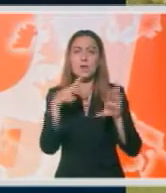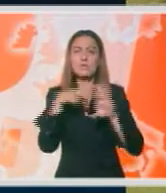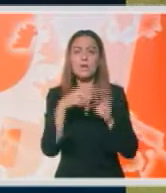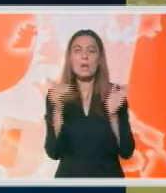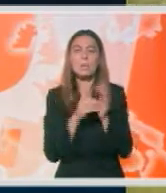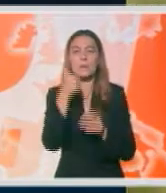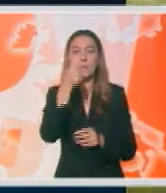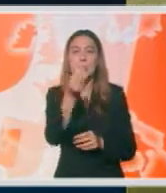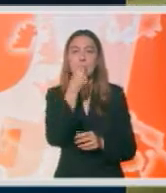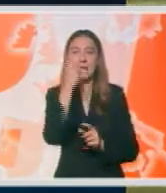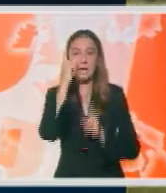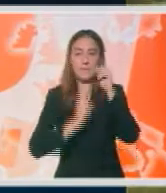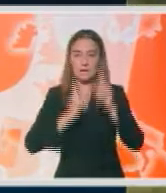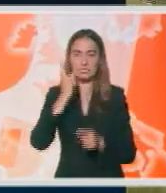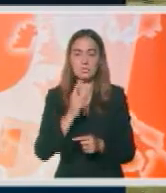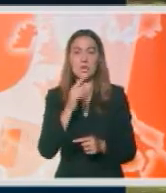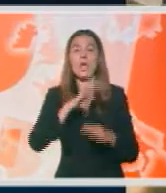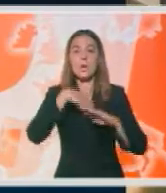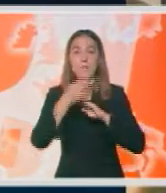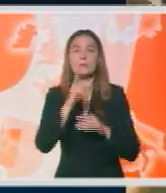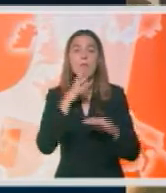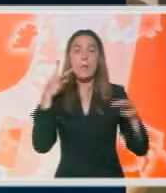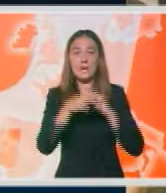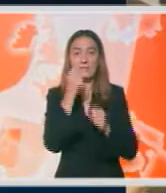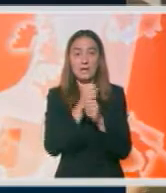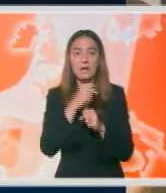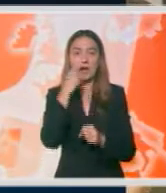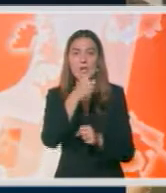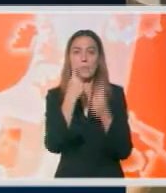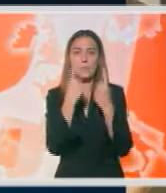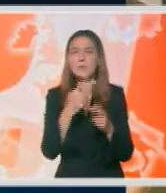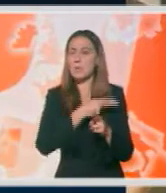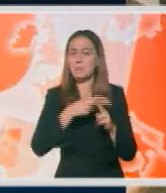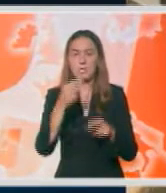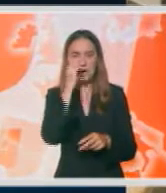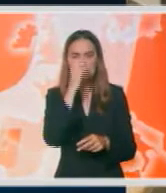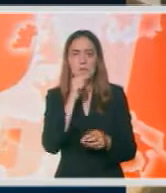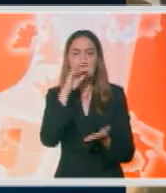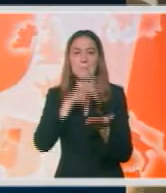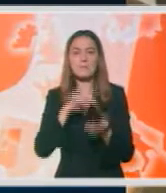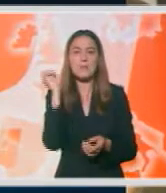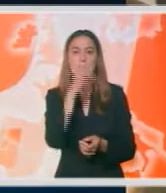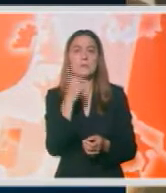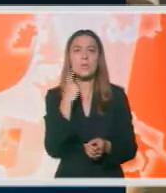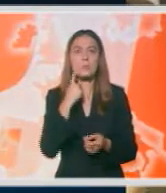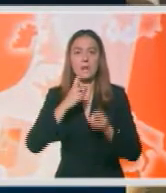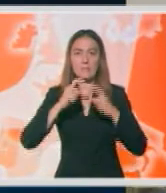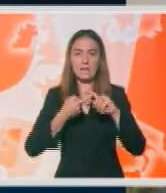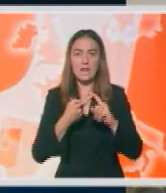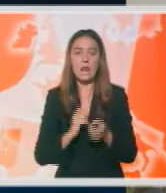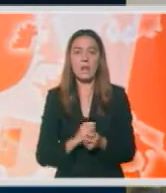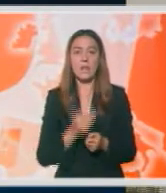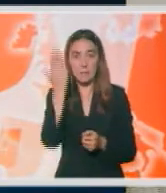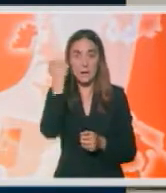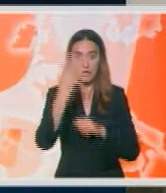potrebe jedne prehrambene industrije, nakon čijeg prestanka rada on postaje potpuno zapušten i mesto za bacanje otpadnih materijala.